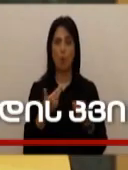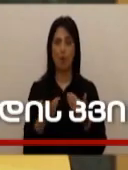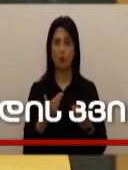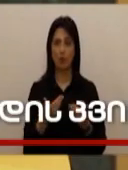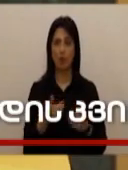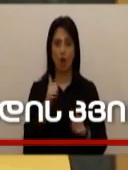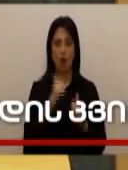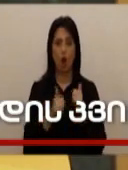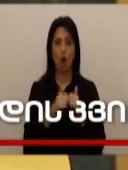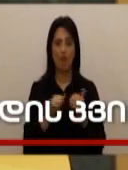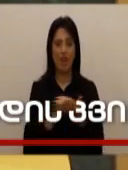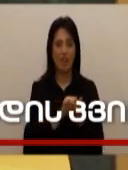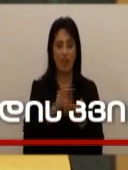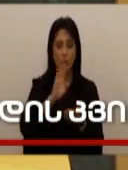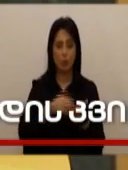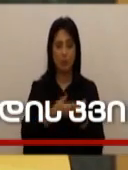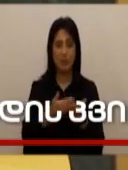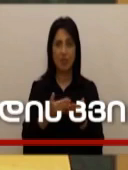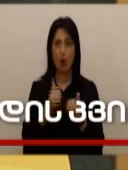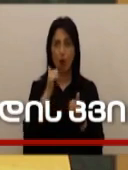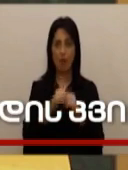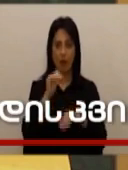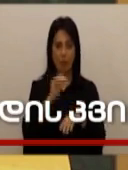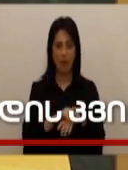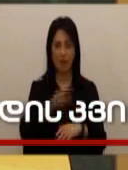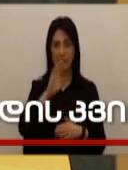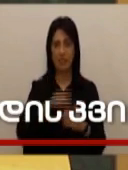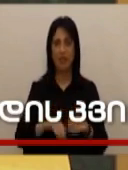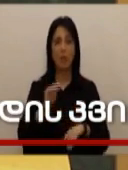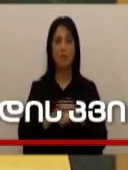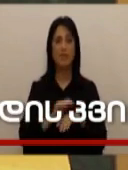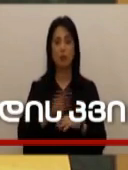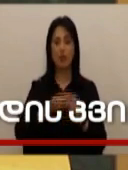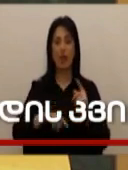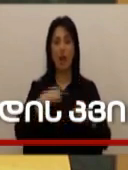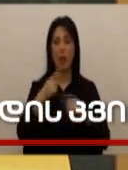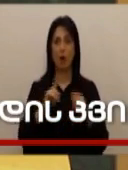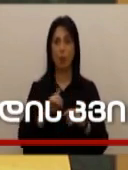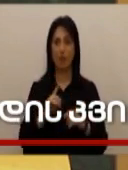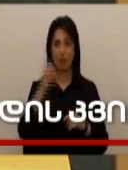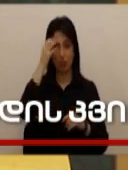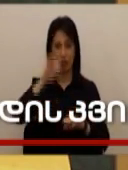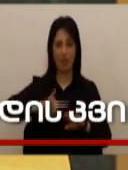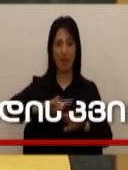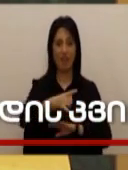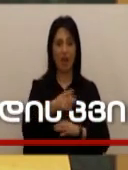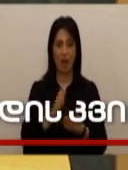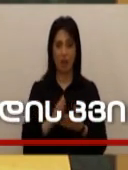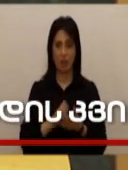უკრაინაში? Ყოველგვარი დასაბუთების გარეშე, ყოველგვარი ფაქტის გარეშე, წინსებულების გარეშე ლაპარაკობს, რომ შავი ხვრელი